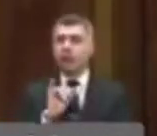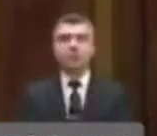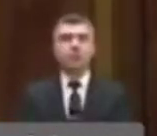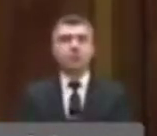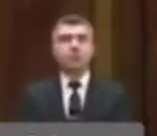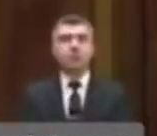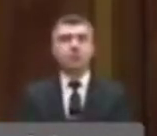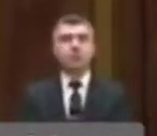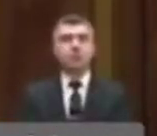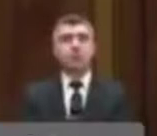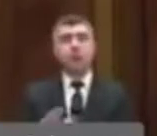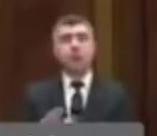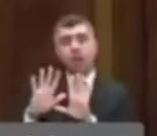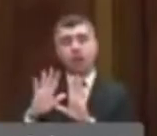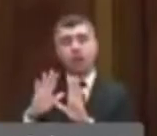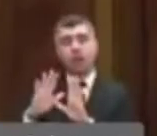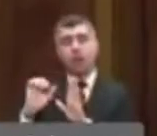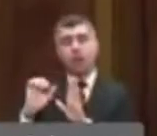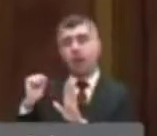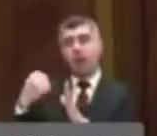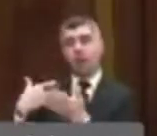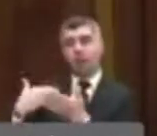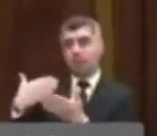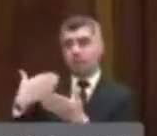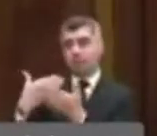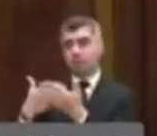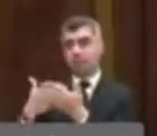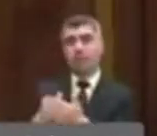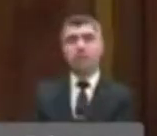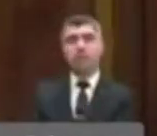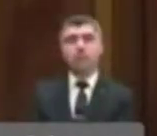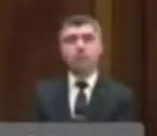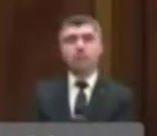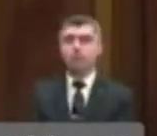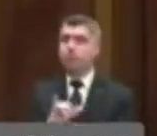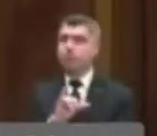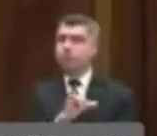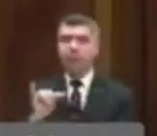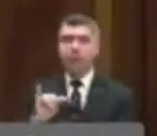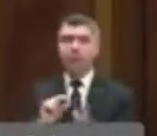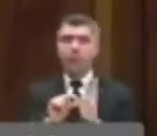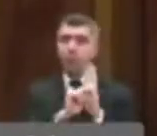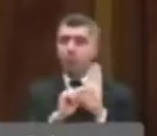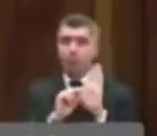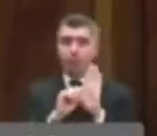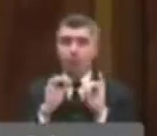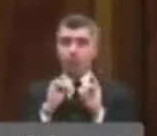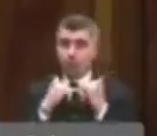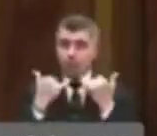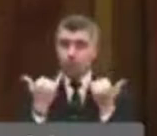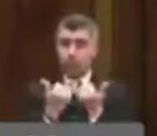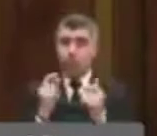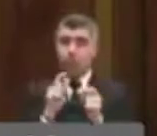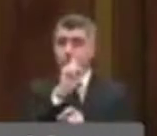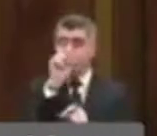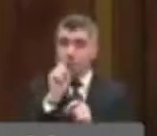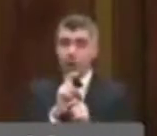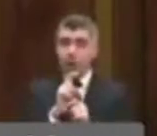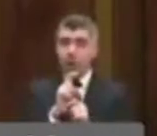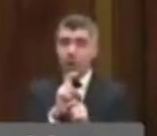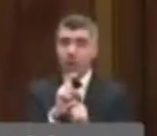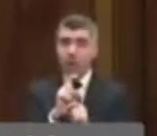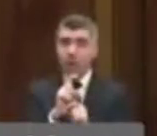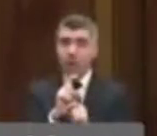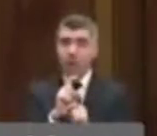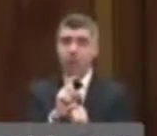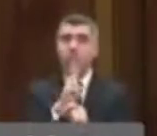طول 10 سنوات الماضية مع ما كان موضوع لجلسة مساءلة شهرية